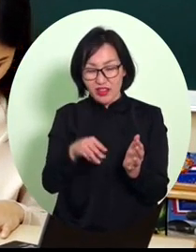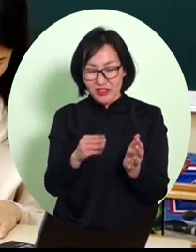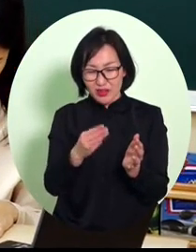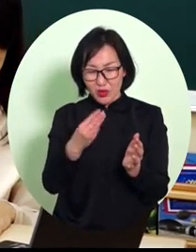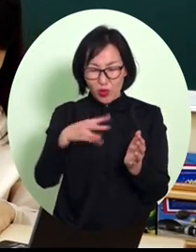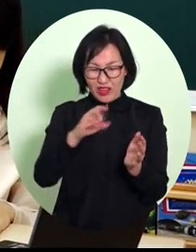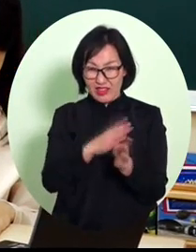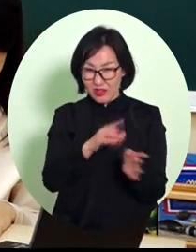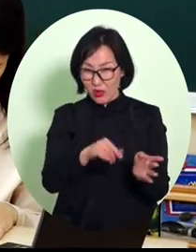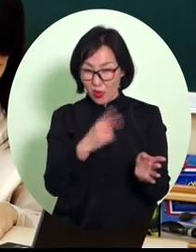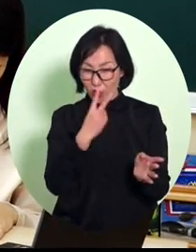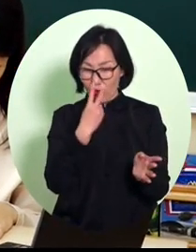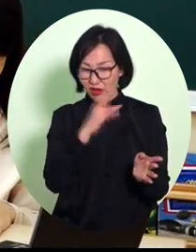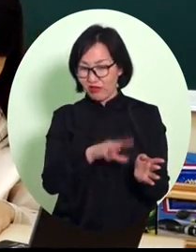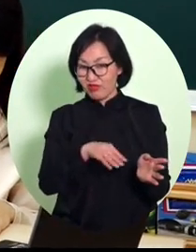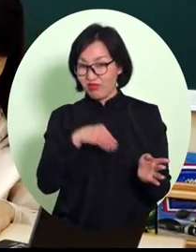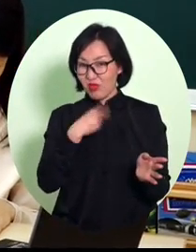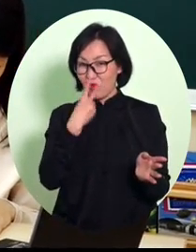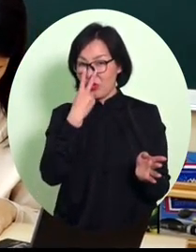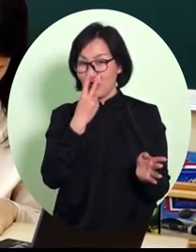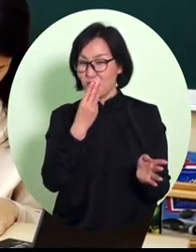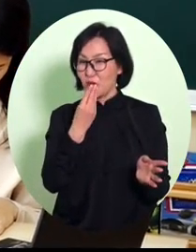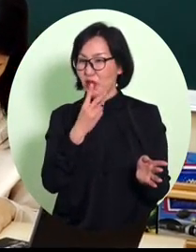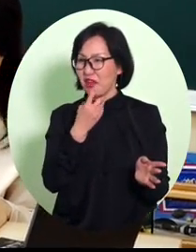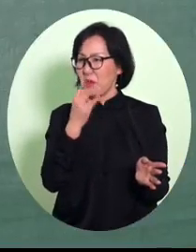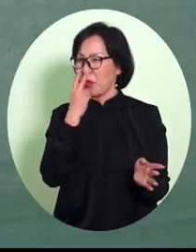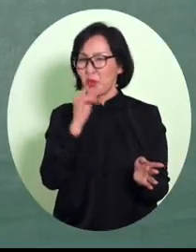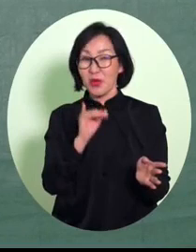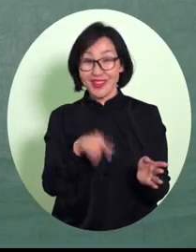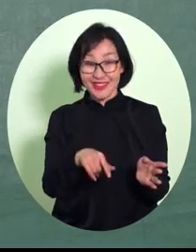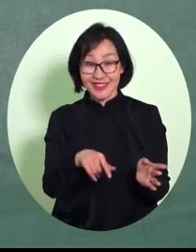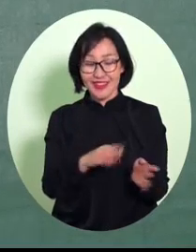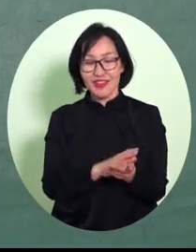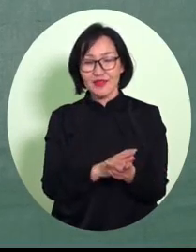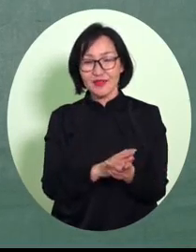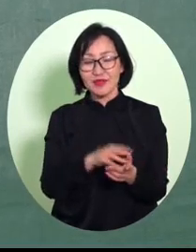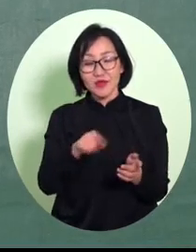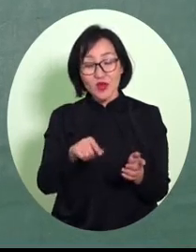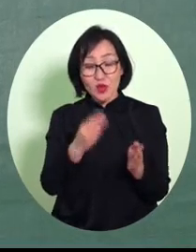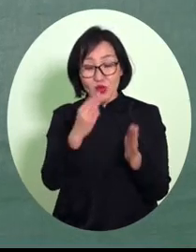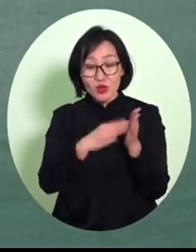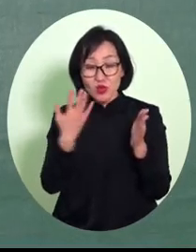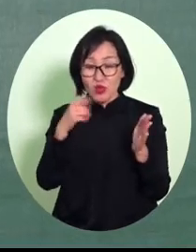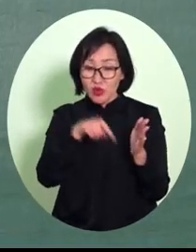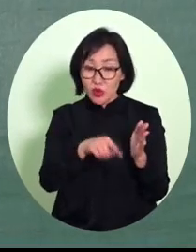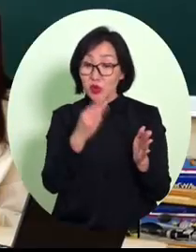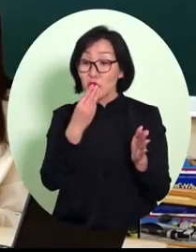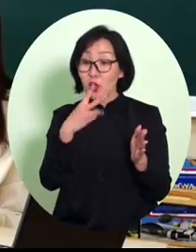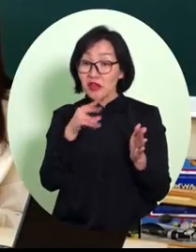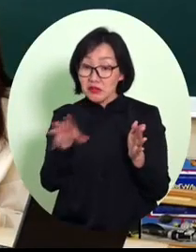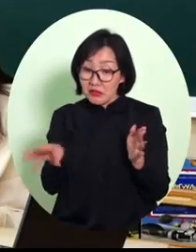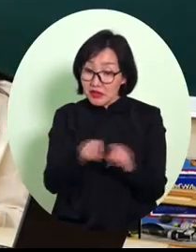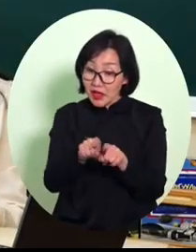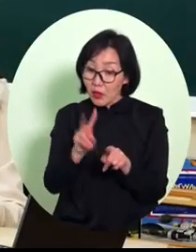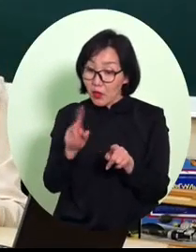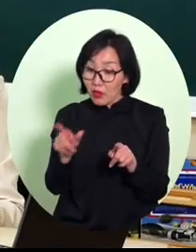нөгөө төлөгдсөн юмны үнэр хангалах мөн тооны төлөнгөхий байх. Гэтэл бидний энэ шүлгэнд маань энийг